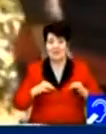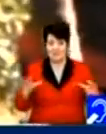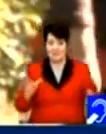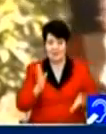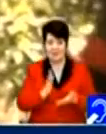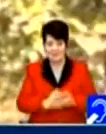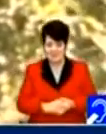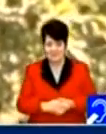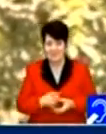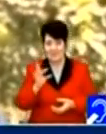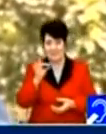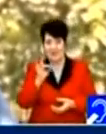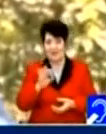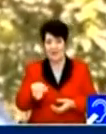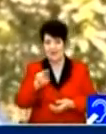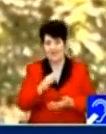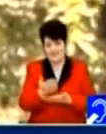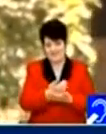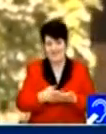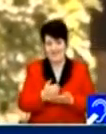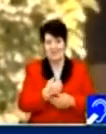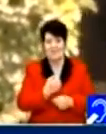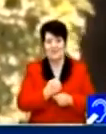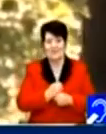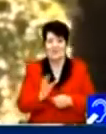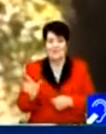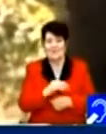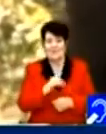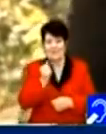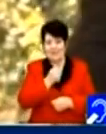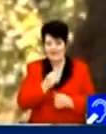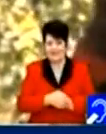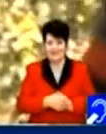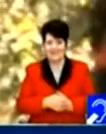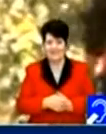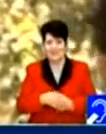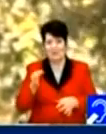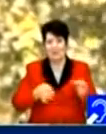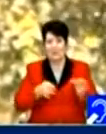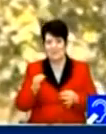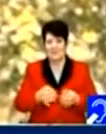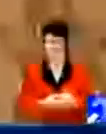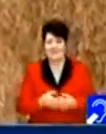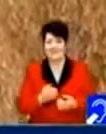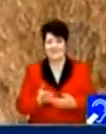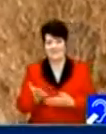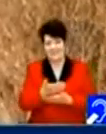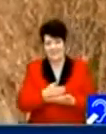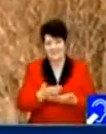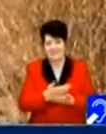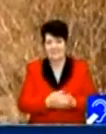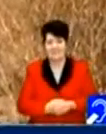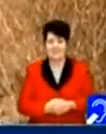că roada de, făcută de tot anul împrejur, toamna este strânsă. În